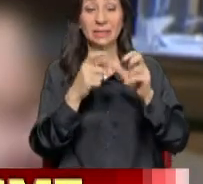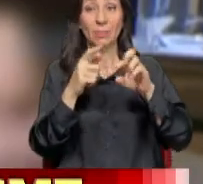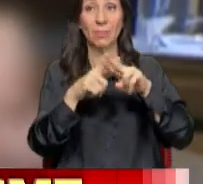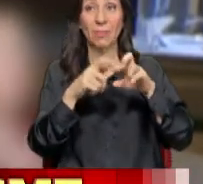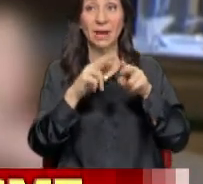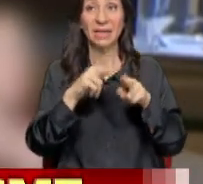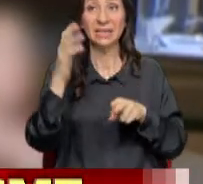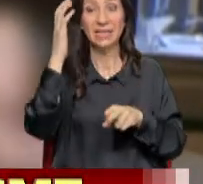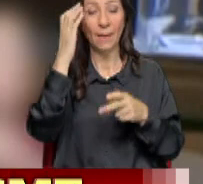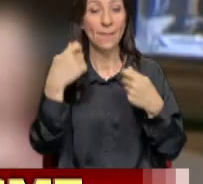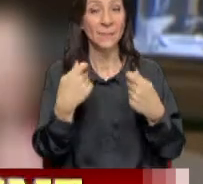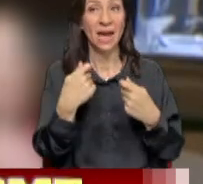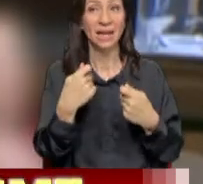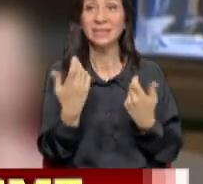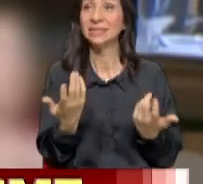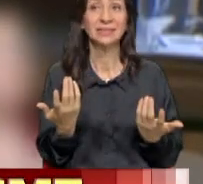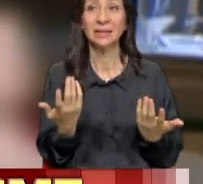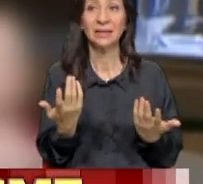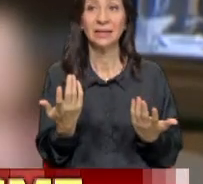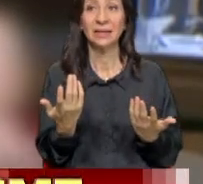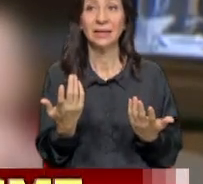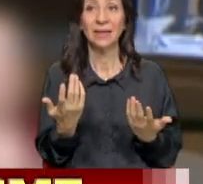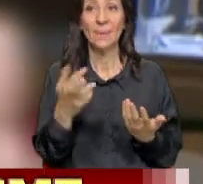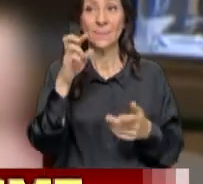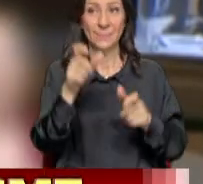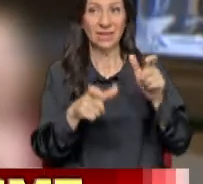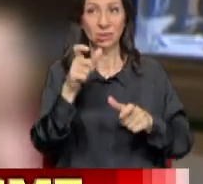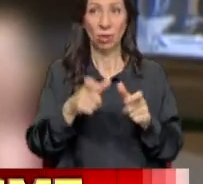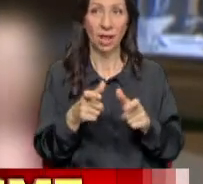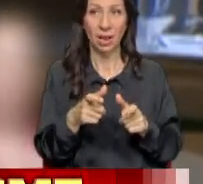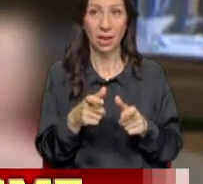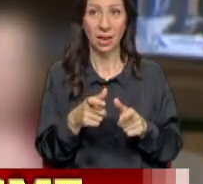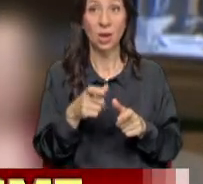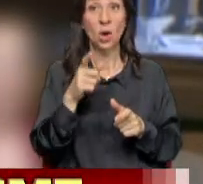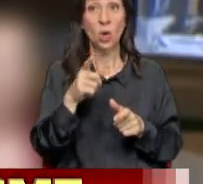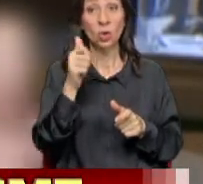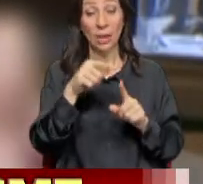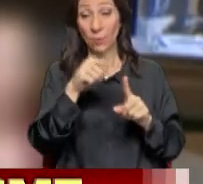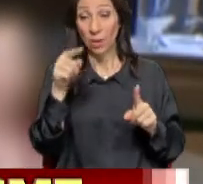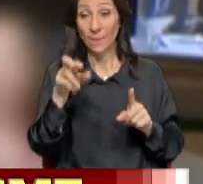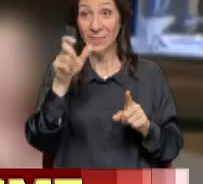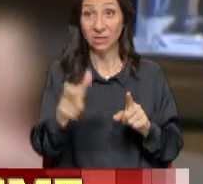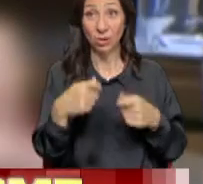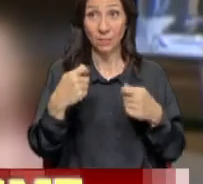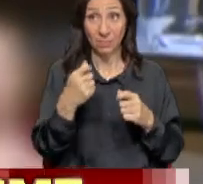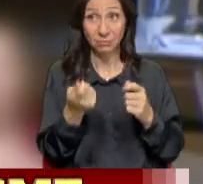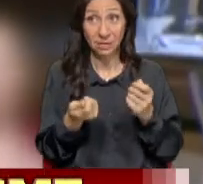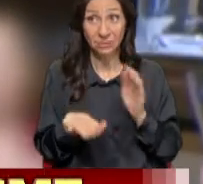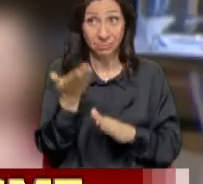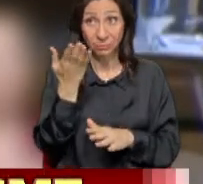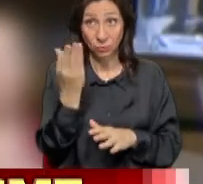temel maliyet gideri nedir kalemi? Personel gideridir. O günden bugüne personel gideri arttı